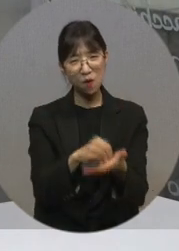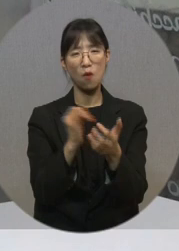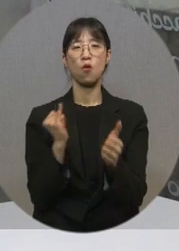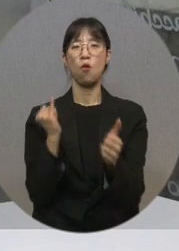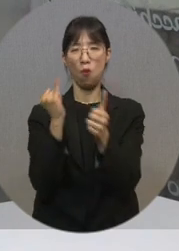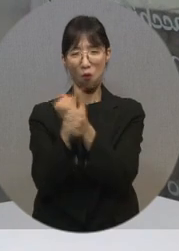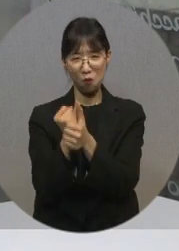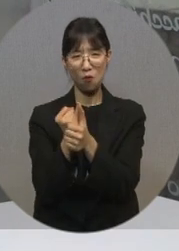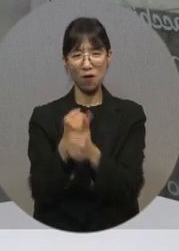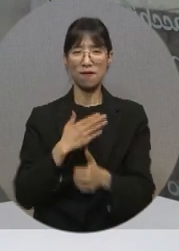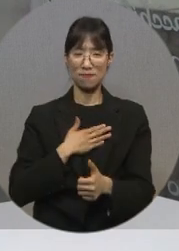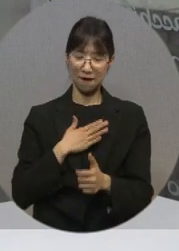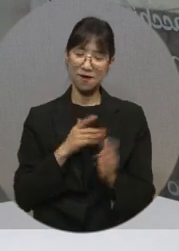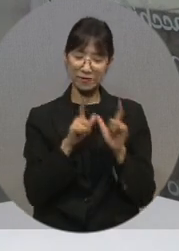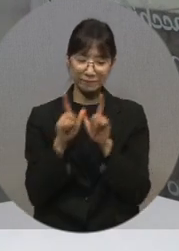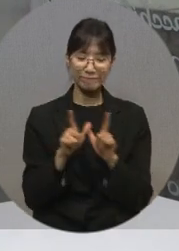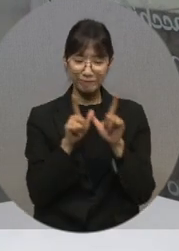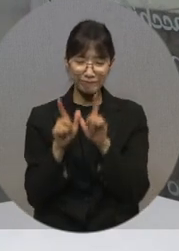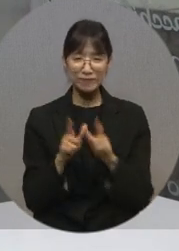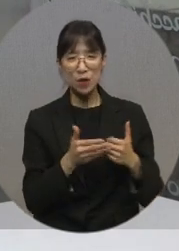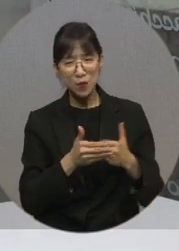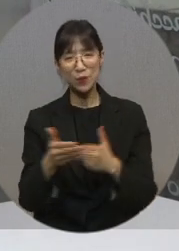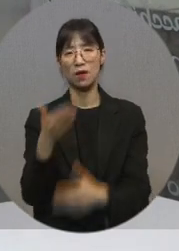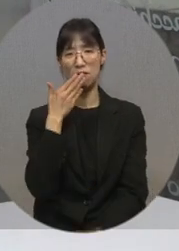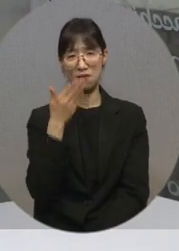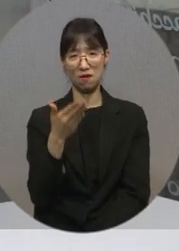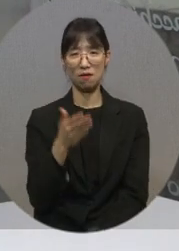하면서 자신의 생계를 꾸려나갈 수가 있는데,